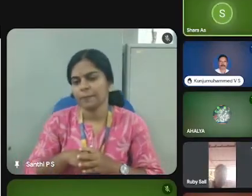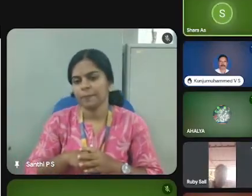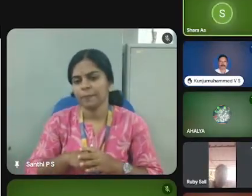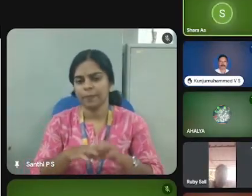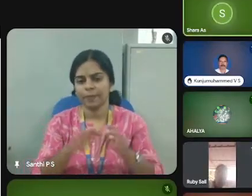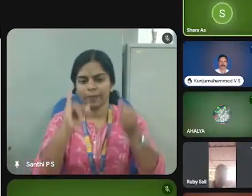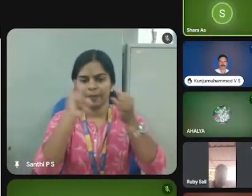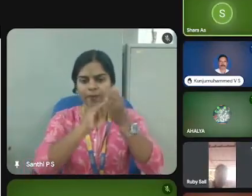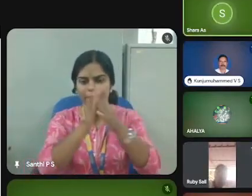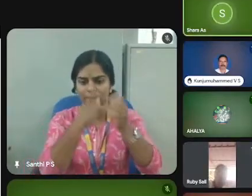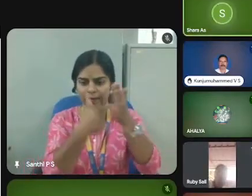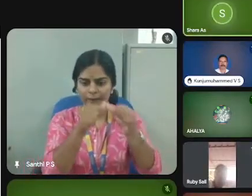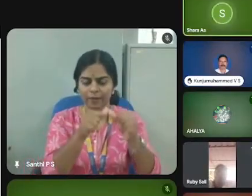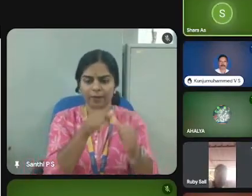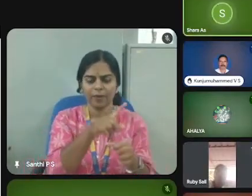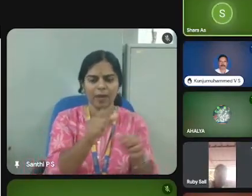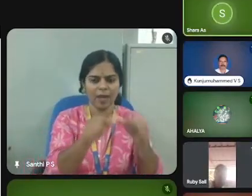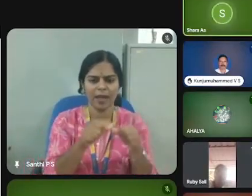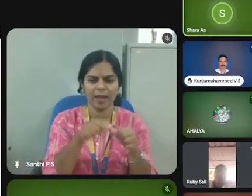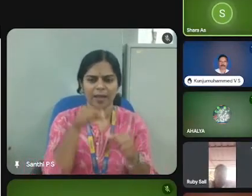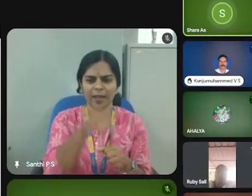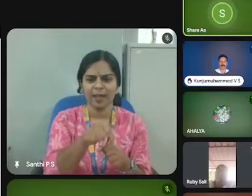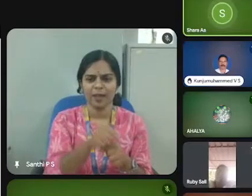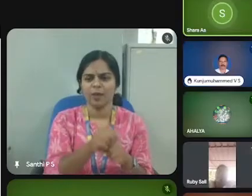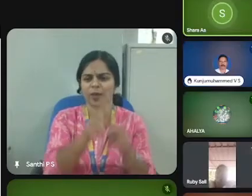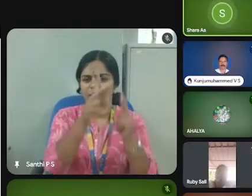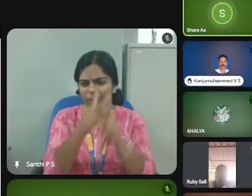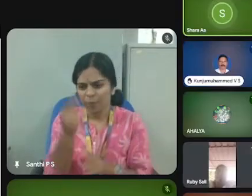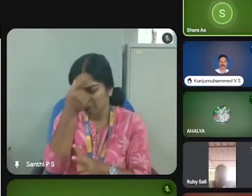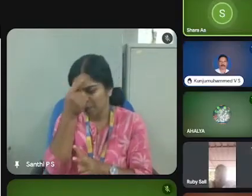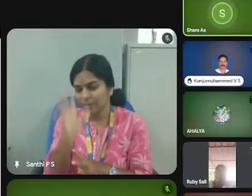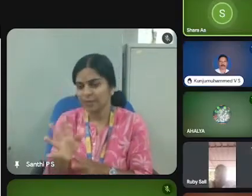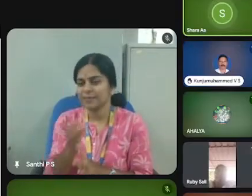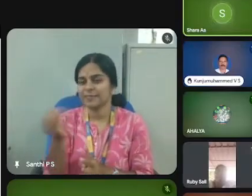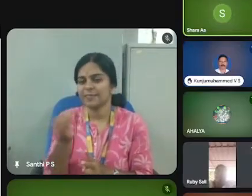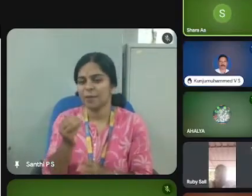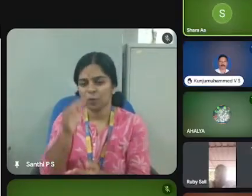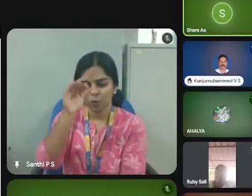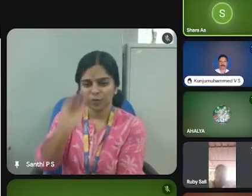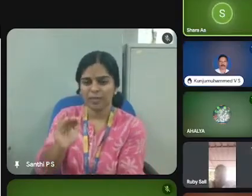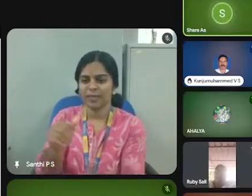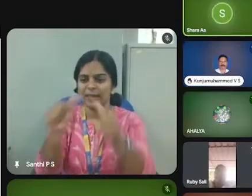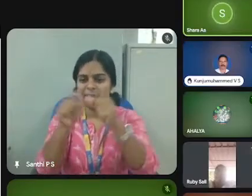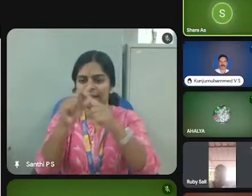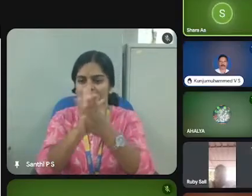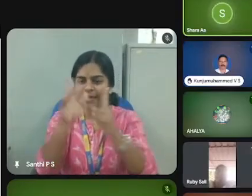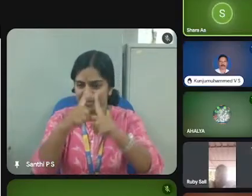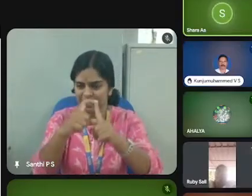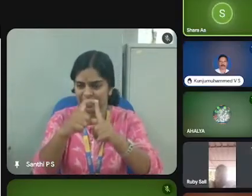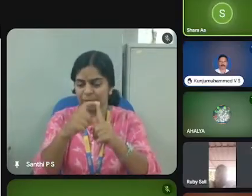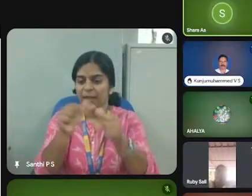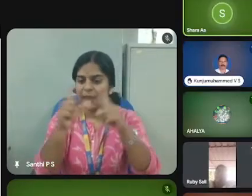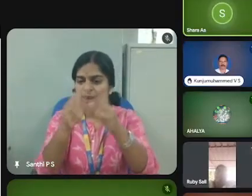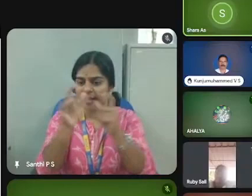ലേണിംഗ് ഡിസബിലിറ്റിയിലുള്ള പ്രശ്നങ്ങൾ മിക്കവാറും കോമോർബിഡ് പ്രശ്നങ്ങളാണ് വരുന്നത്. ചില കുട്ടികൾക്ക് ADHD ഉണ്ടാകാം. അപ്പൊ ഈ ADHD ഒക്കെ നമ്മൾ